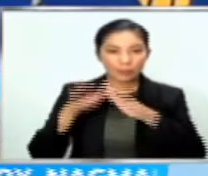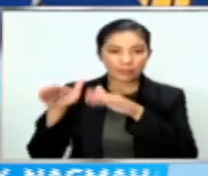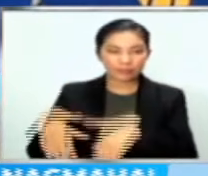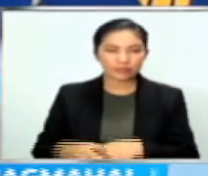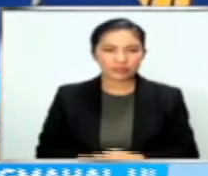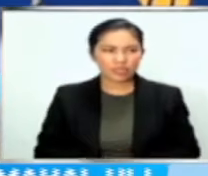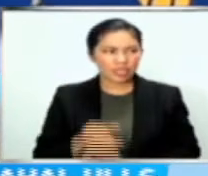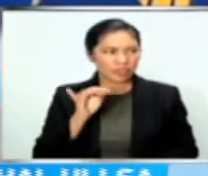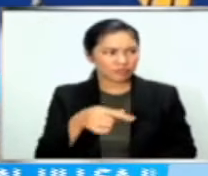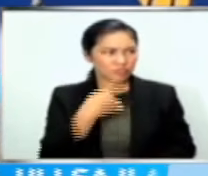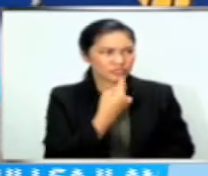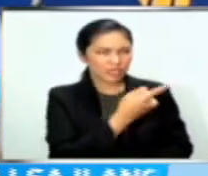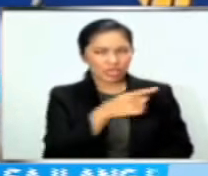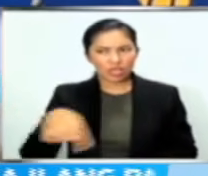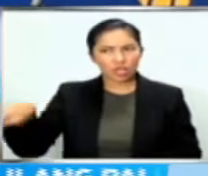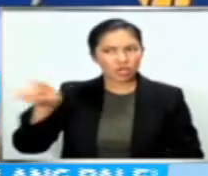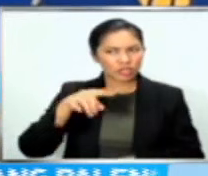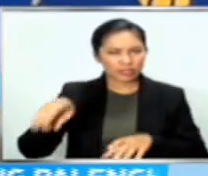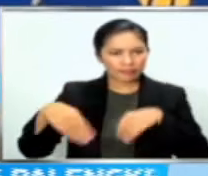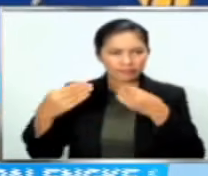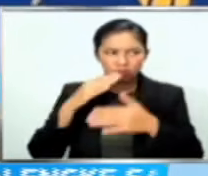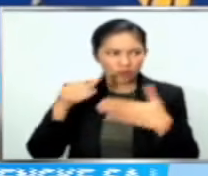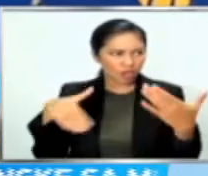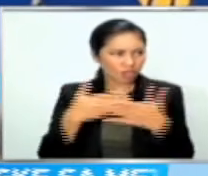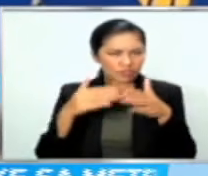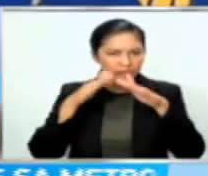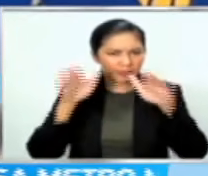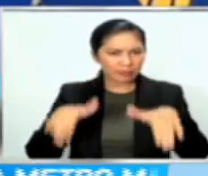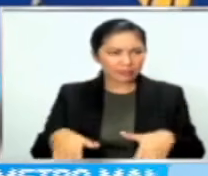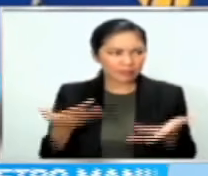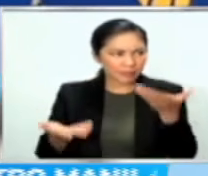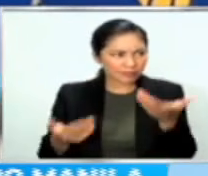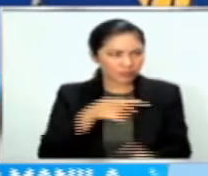mga ganitong panahon, you must be crazy